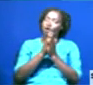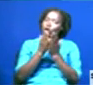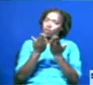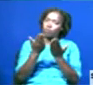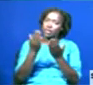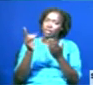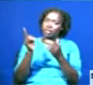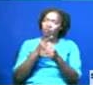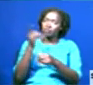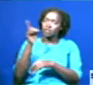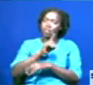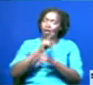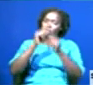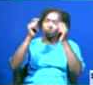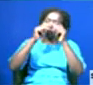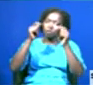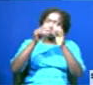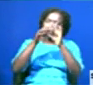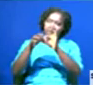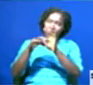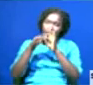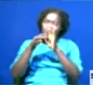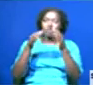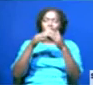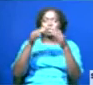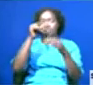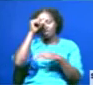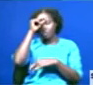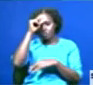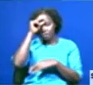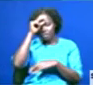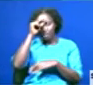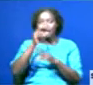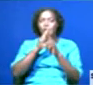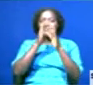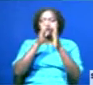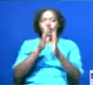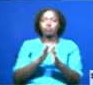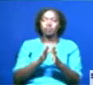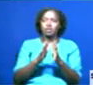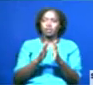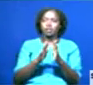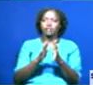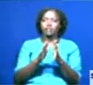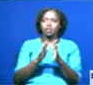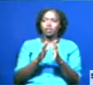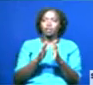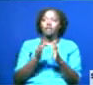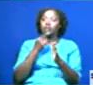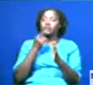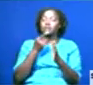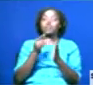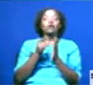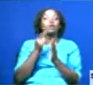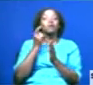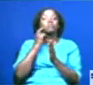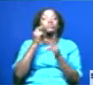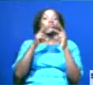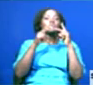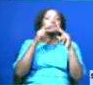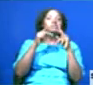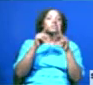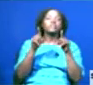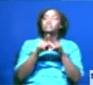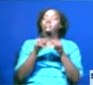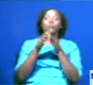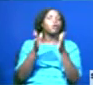ya maandamano ya mrengo wa Azimio dhidi ya serikali. Wanahabari wa runinga KBC Channel 1 walisema maduka na hoteli yalisalia wazi,